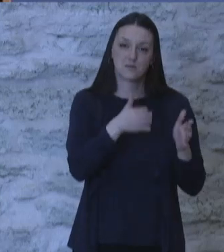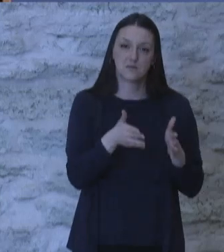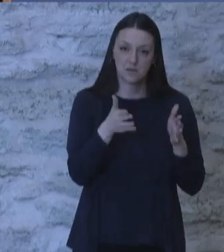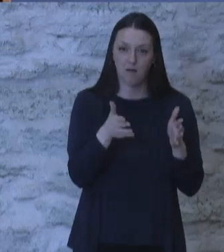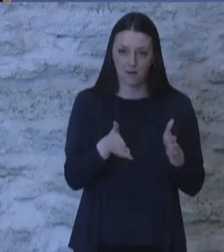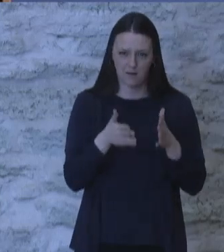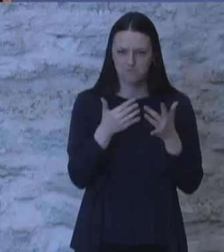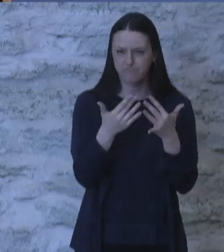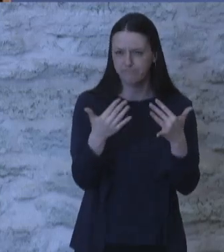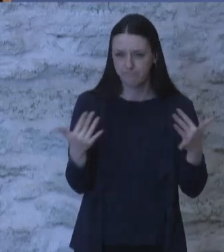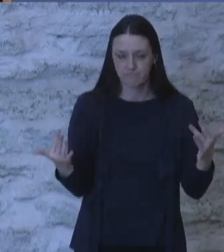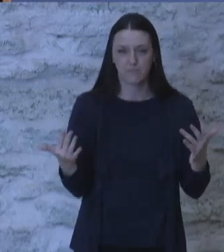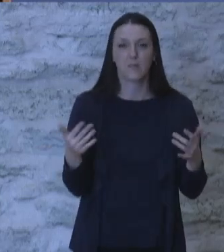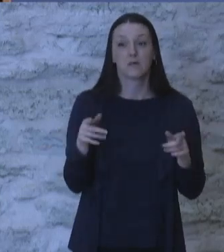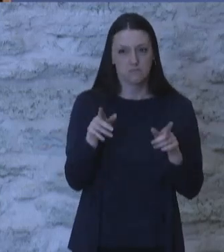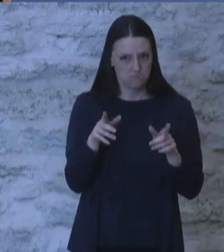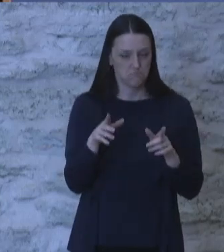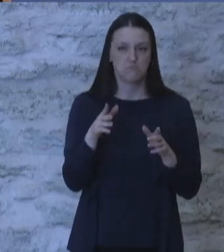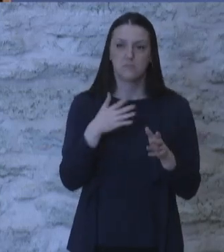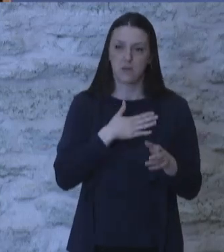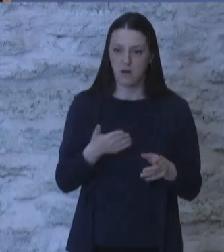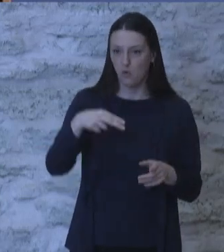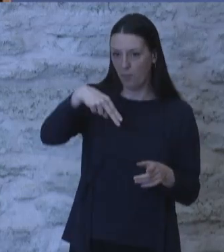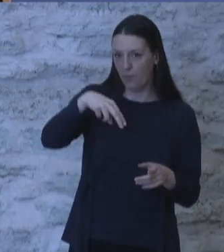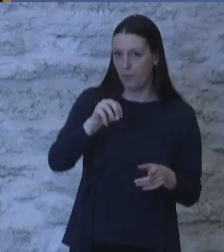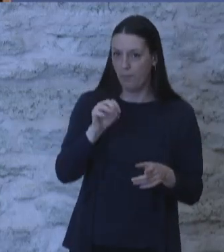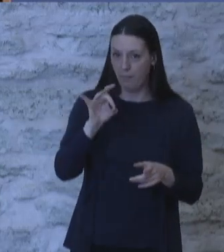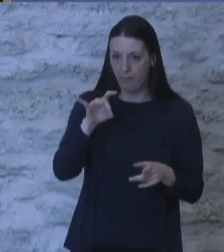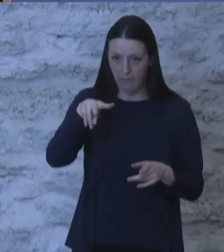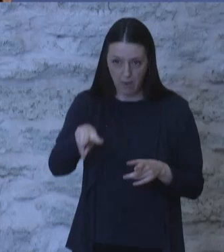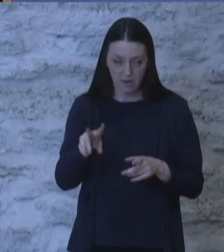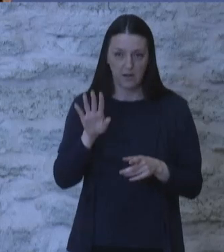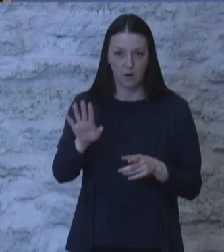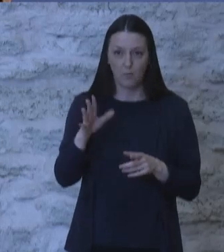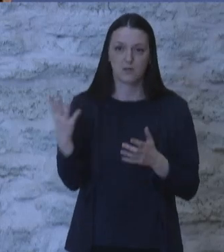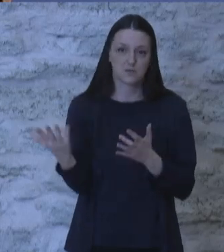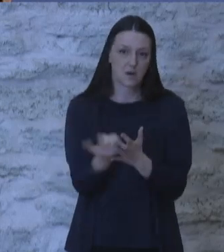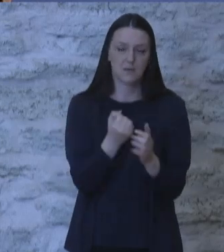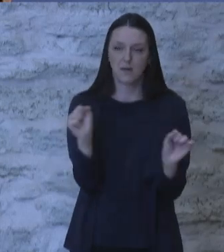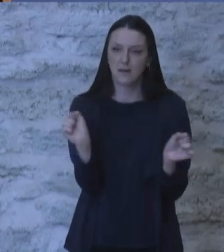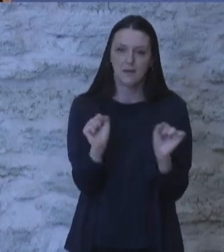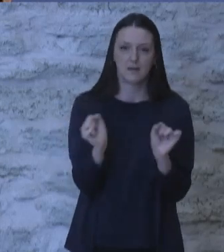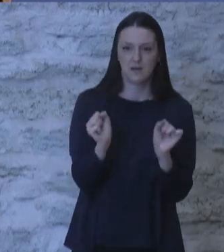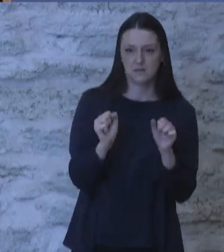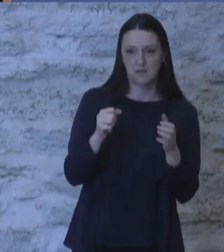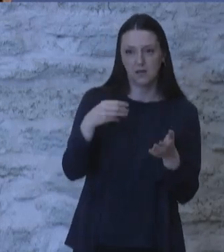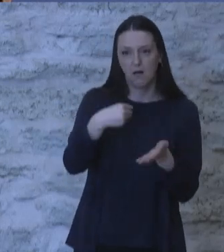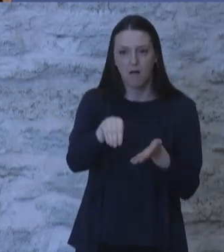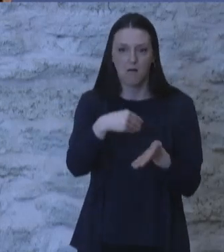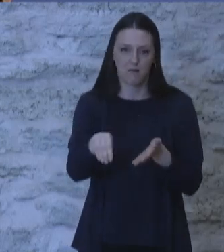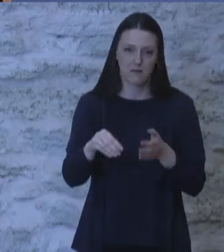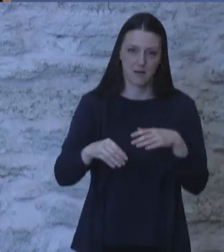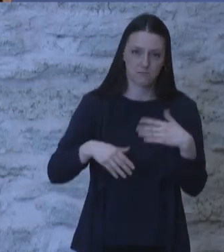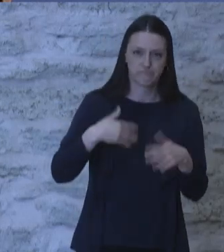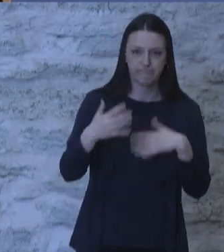erinevad, aga kindlasti ka Perh, tänu kellele me oleme saanud, ütleme, hanked kiiremini käima. Erinevad